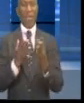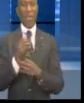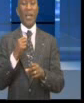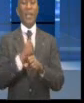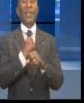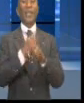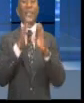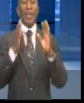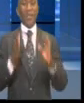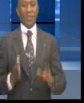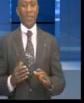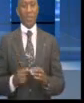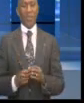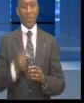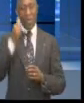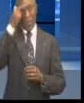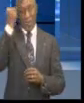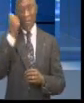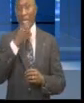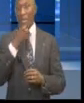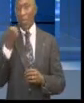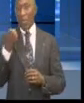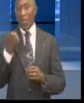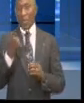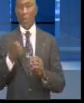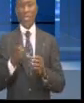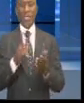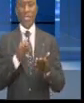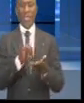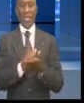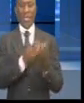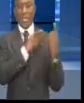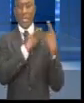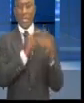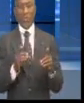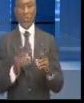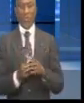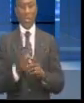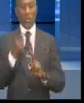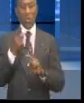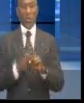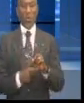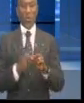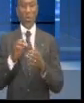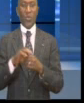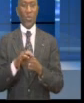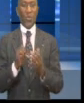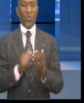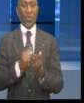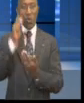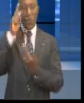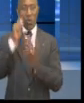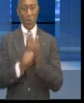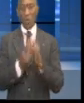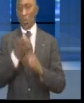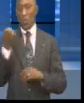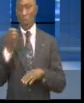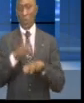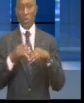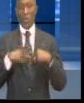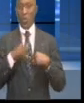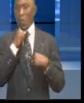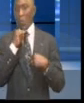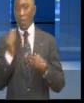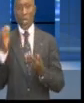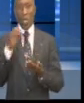paiement de leurs arriérés de salaire. Selon eux, c'est depuis le mois d'août dernier qu'ils n'ont pas eu droit à leur rémunération. Explication de Janine